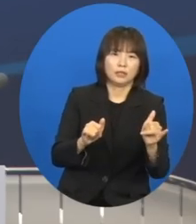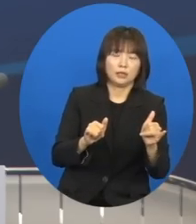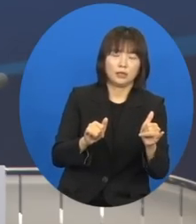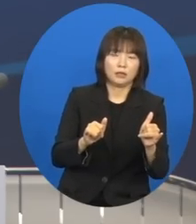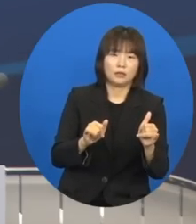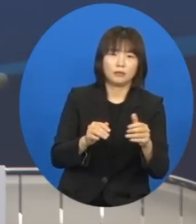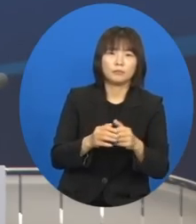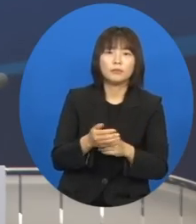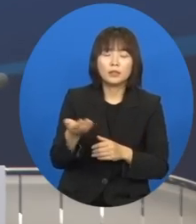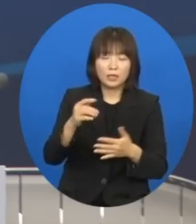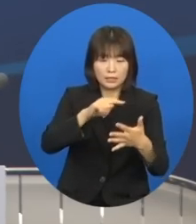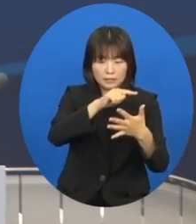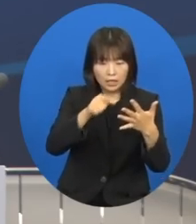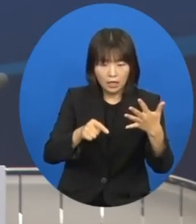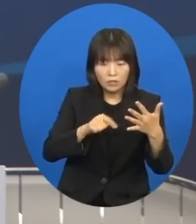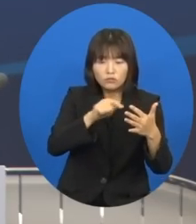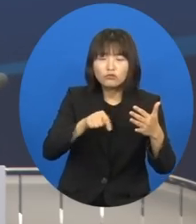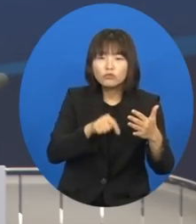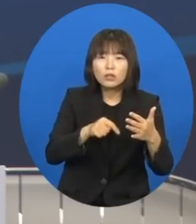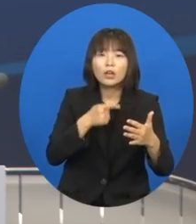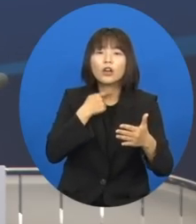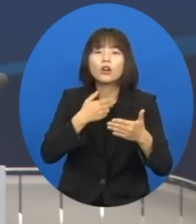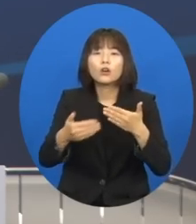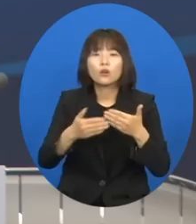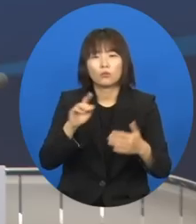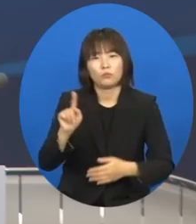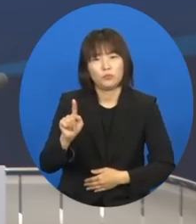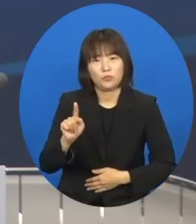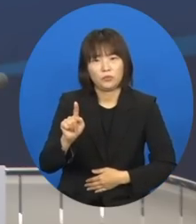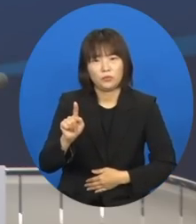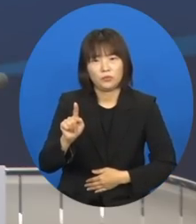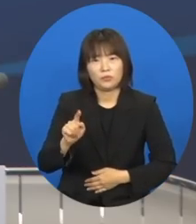가지 중에서 우리 어떤 걸 경험하고 사시나요?